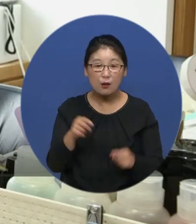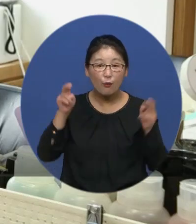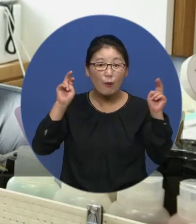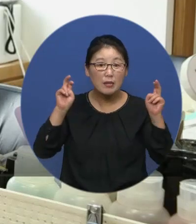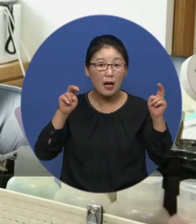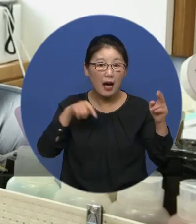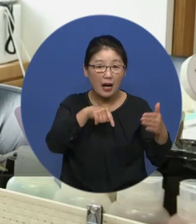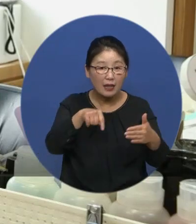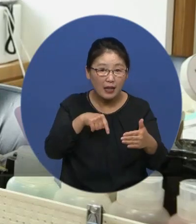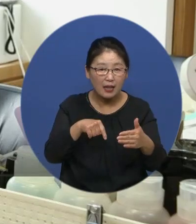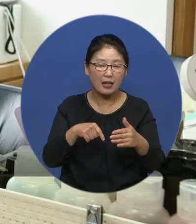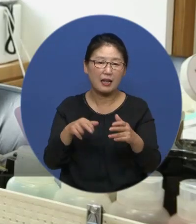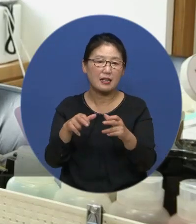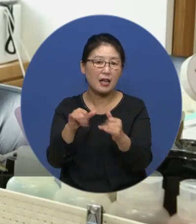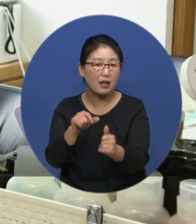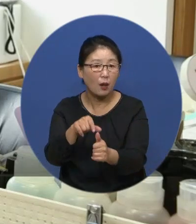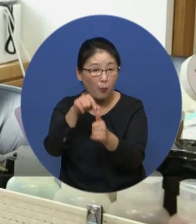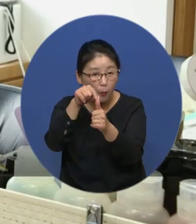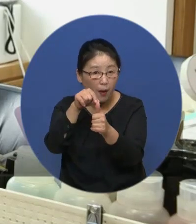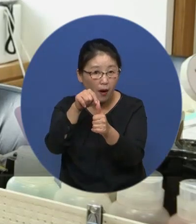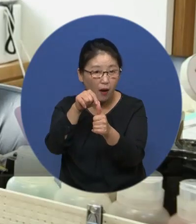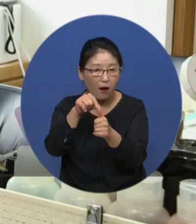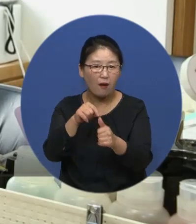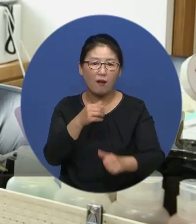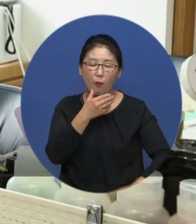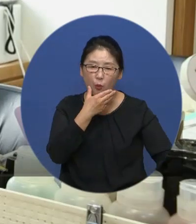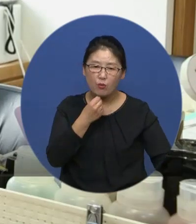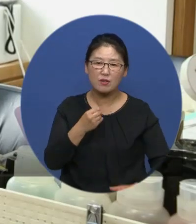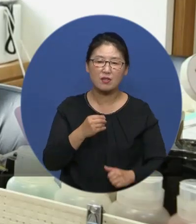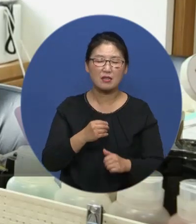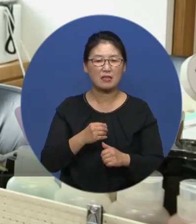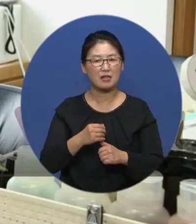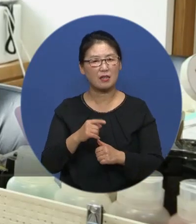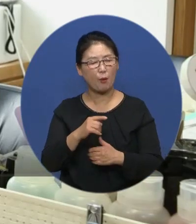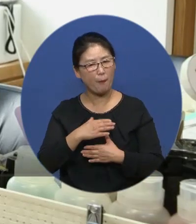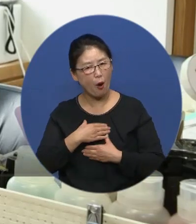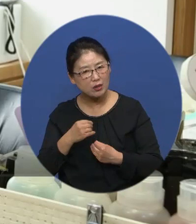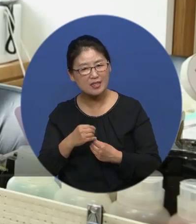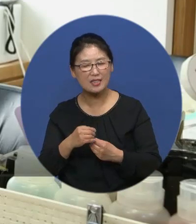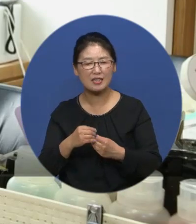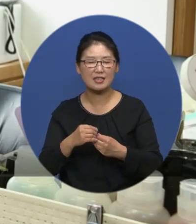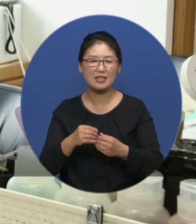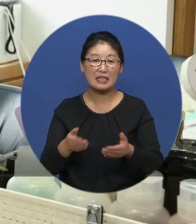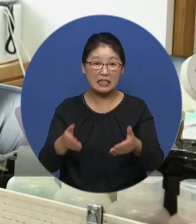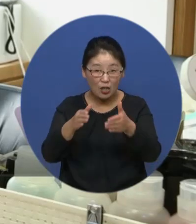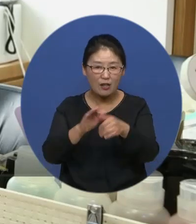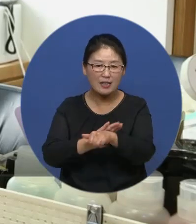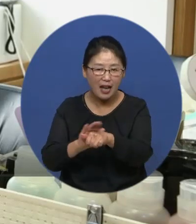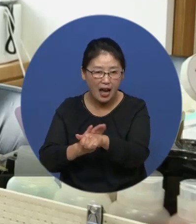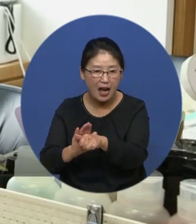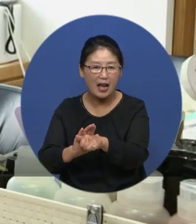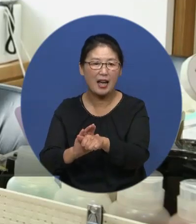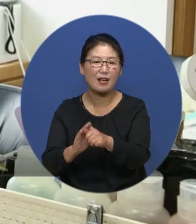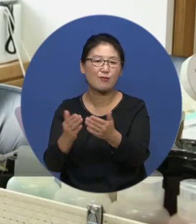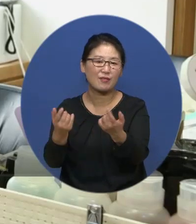경우는 장애인들의 복지나 편의를 되게 많이 받더라고요. 그래서 제가 여기 좀 더 오래 있을 수 있는